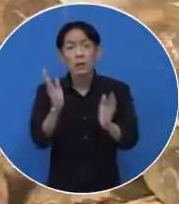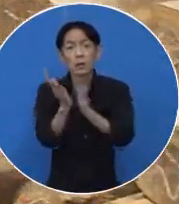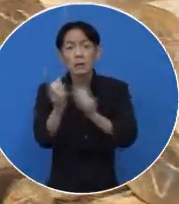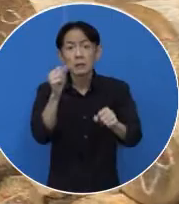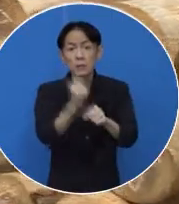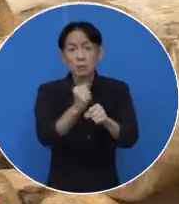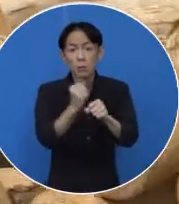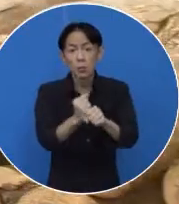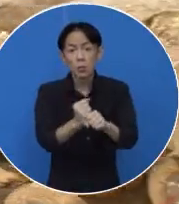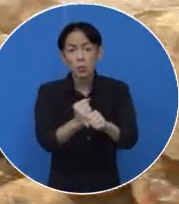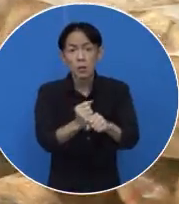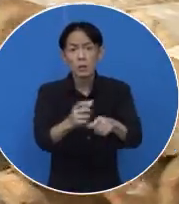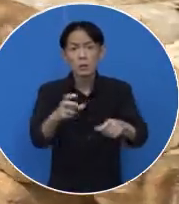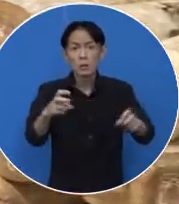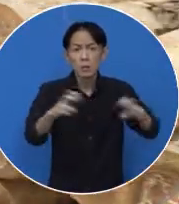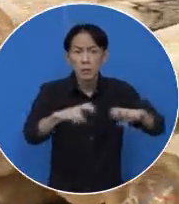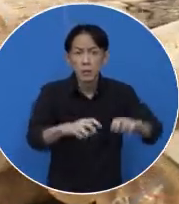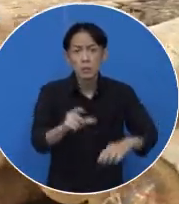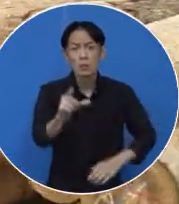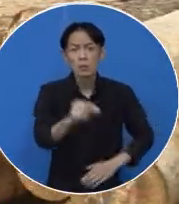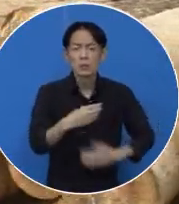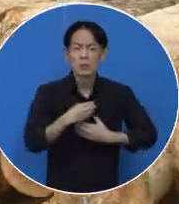の需要の減少が懸念されています。